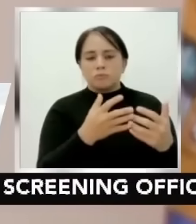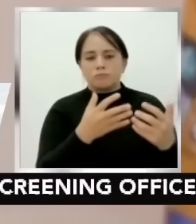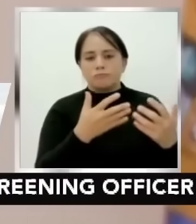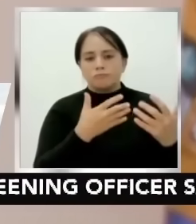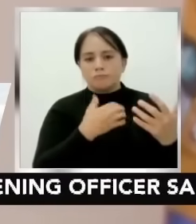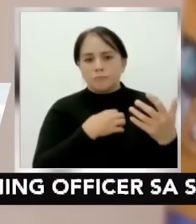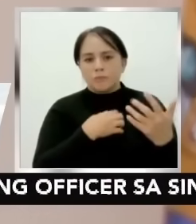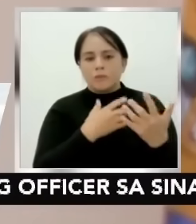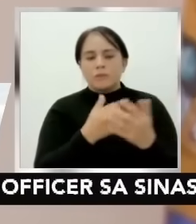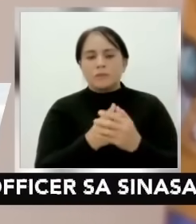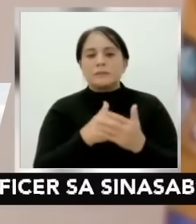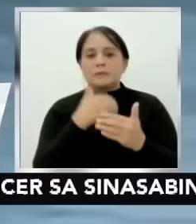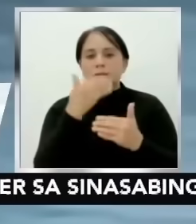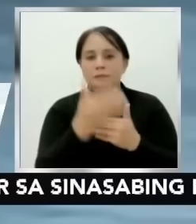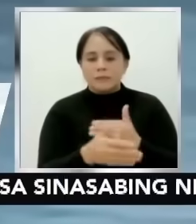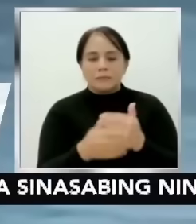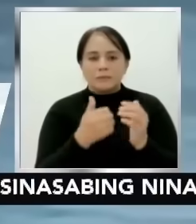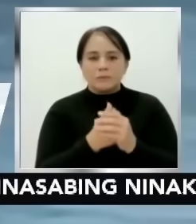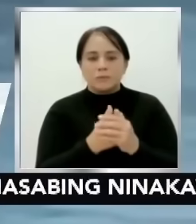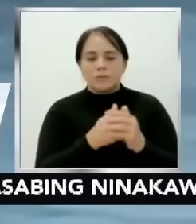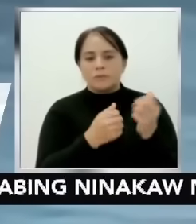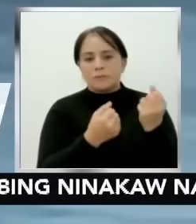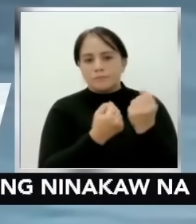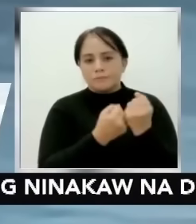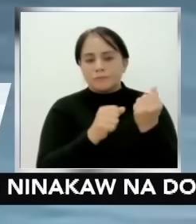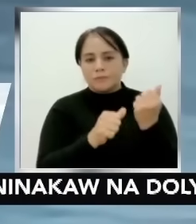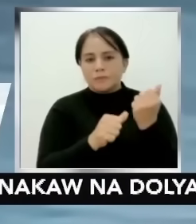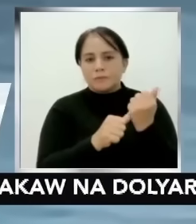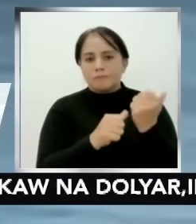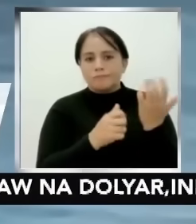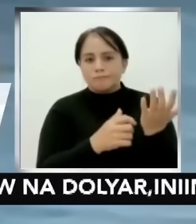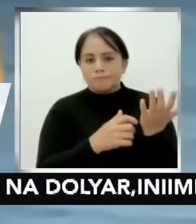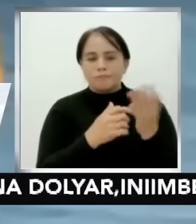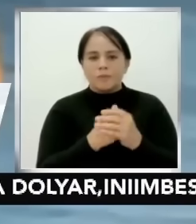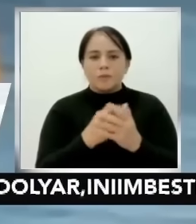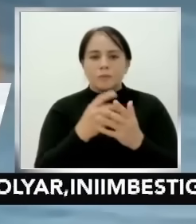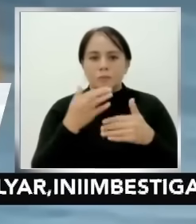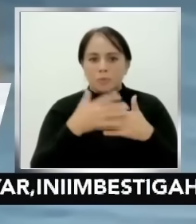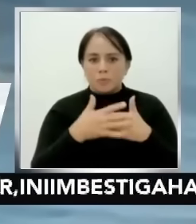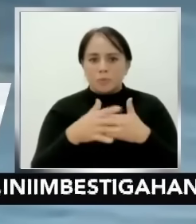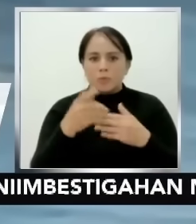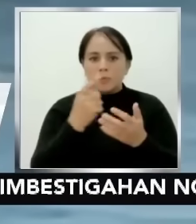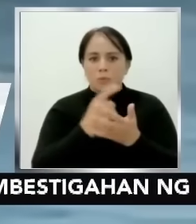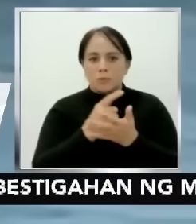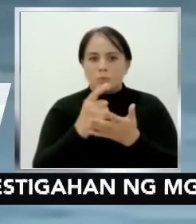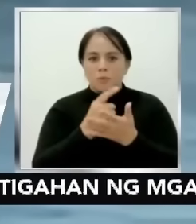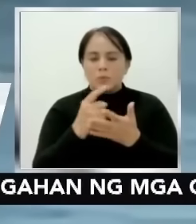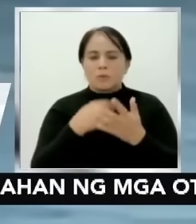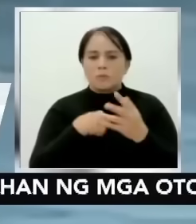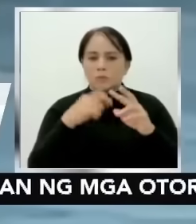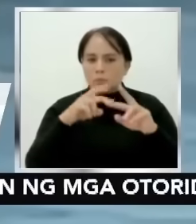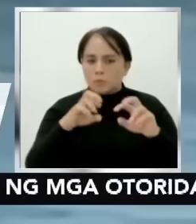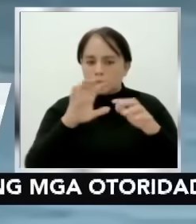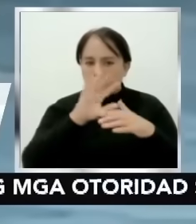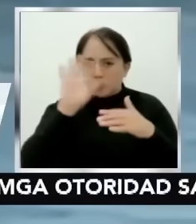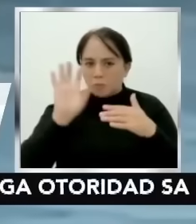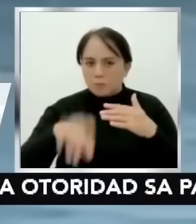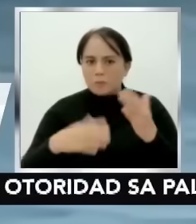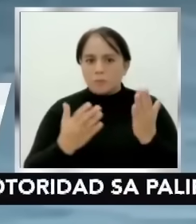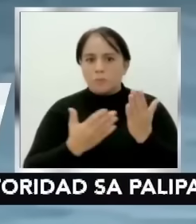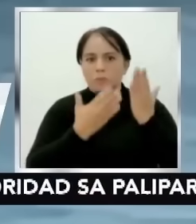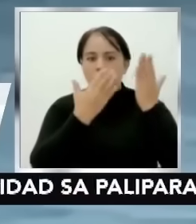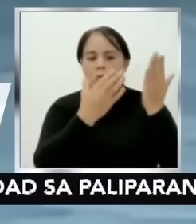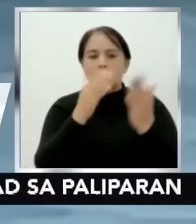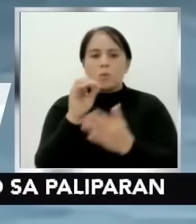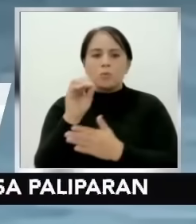will assist him. Inaasahan na sa loob ng ilang linggo ay matatapos ang imbestigasyon at rekomendasyon ng OTS